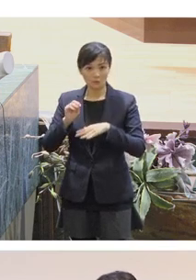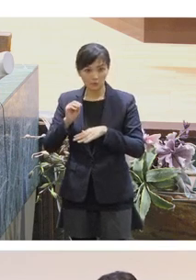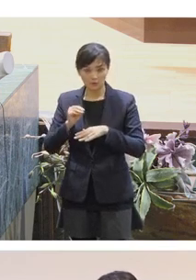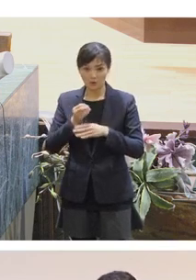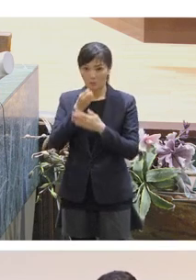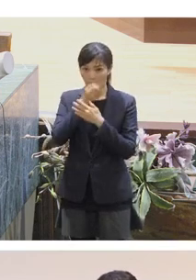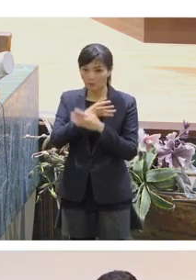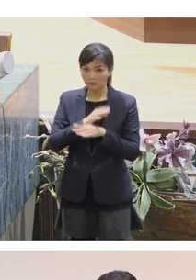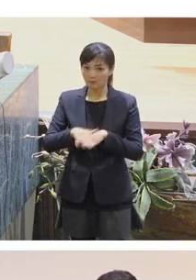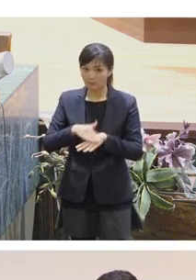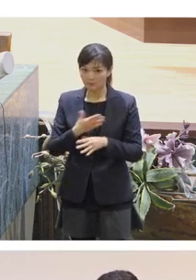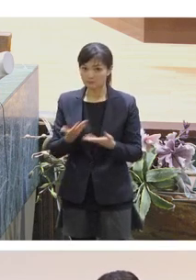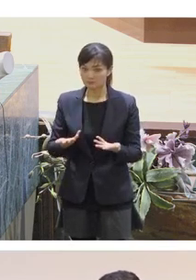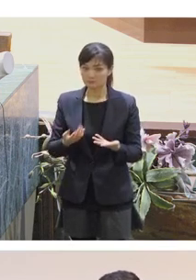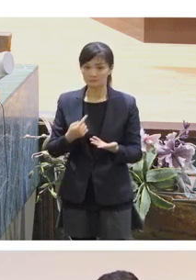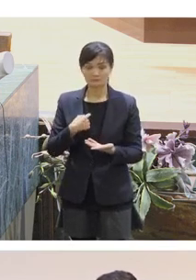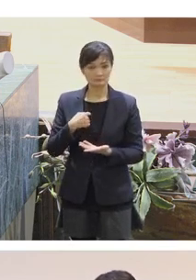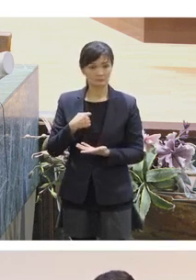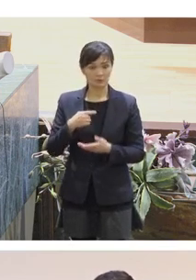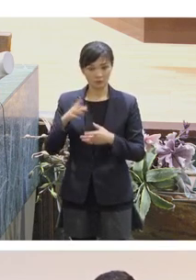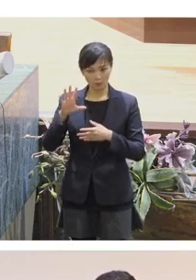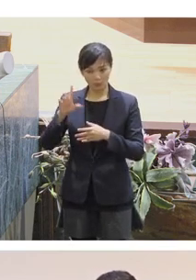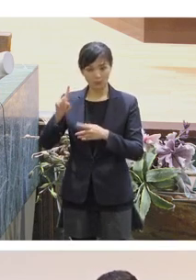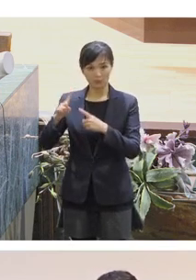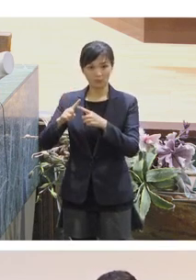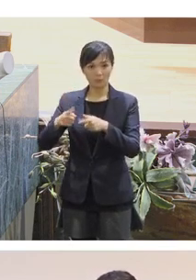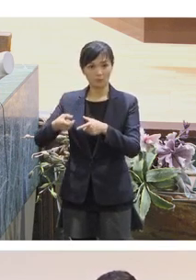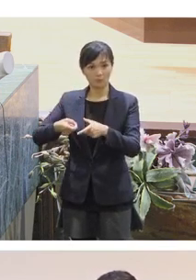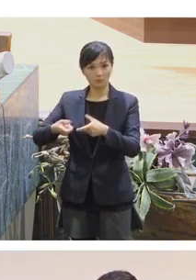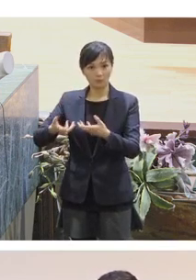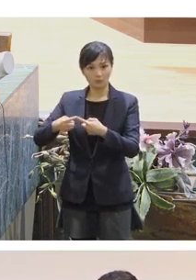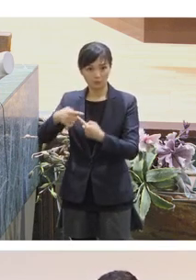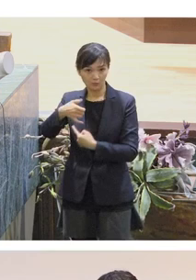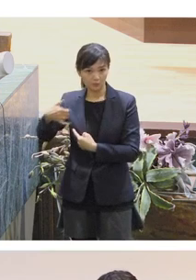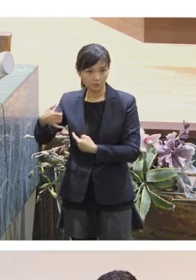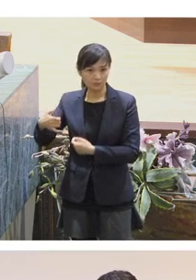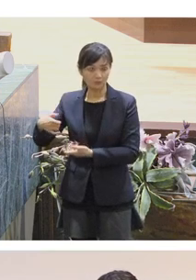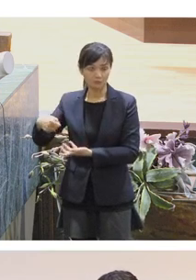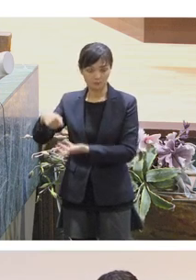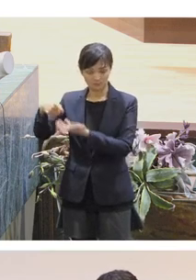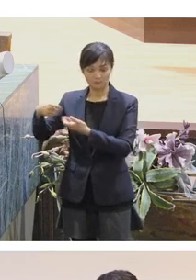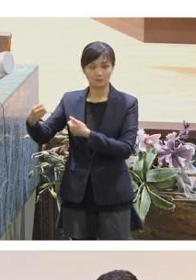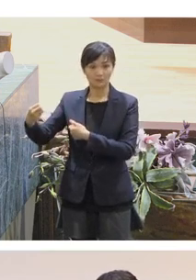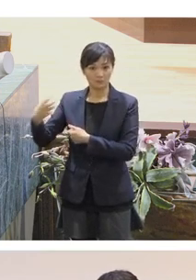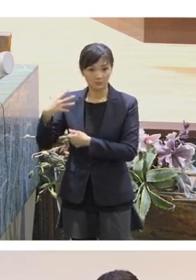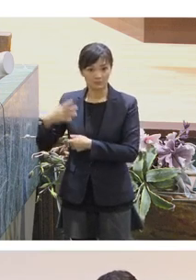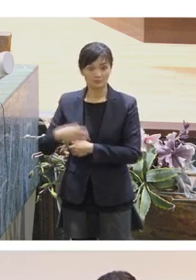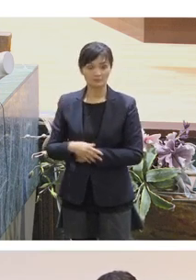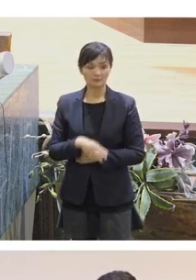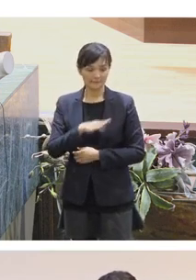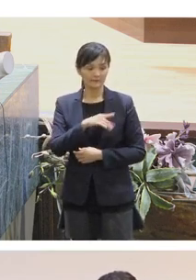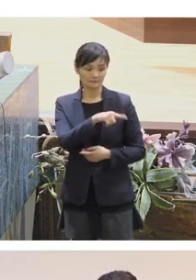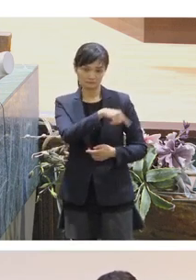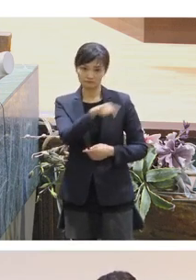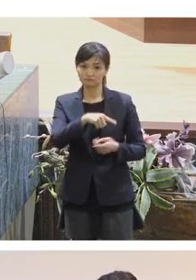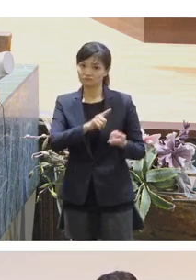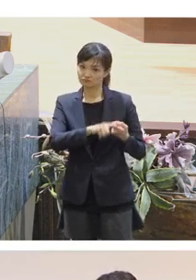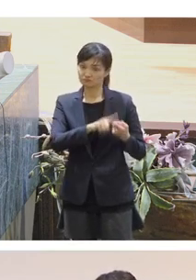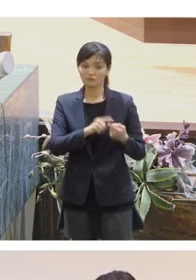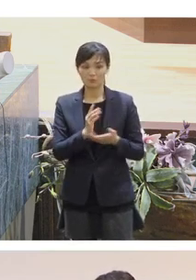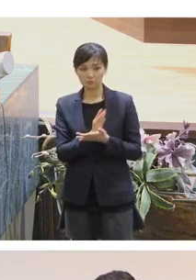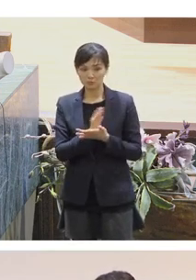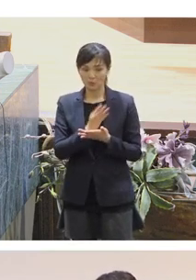哈，但是就是有公务员就说， 你们说的好，没有错，要评估风